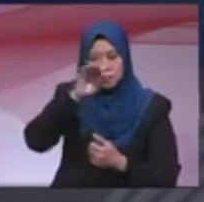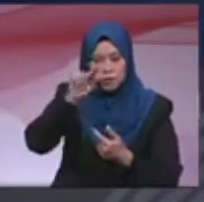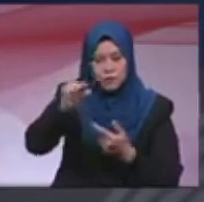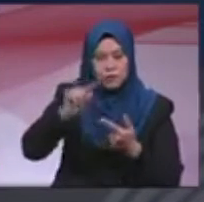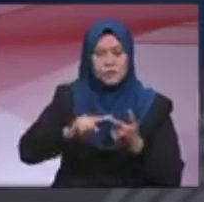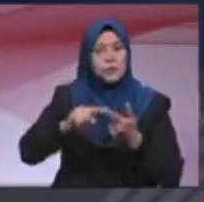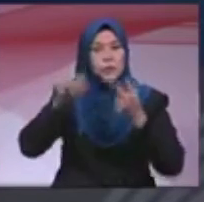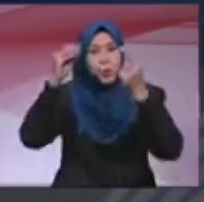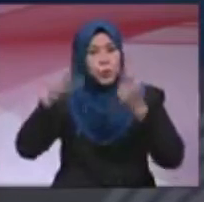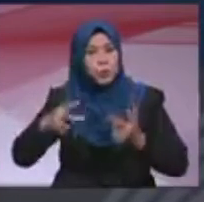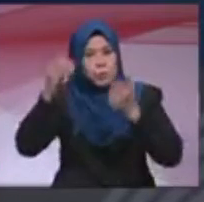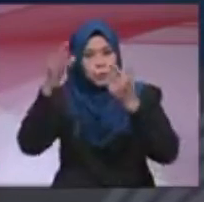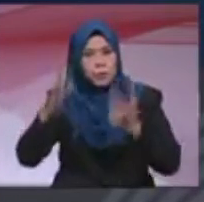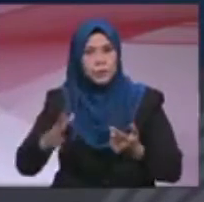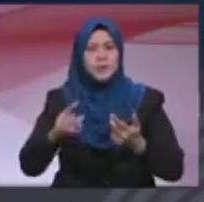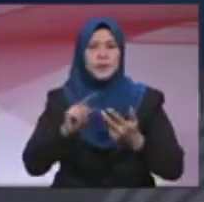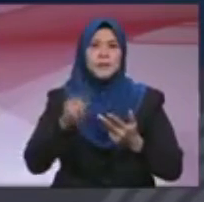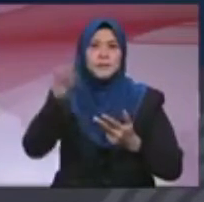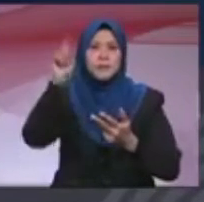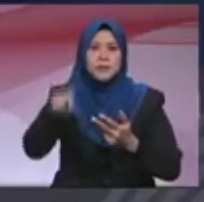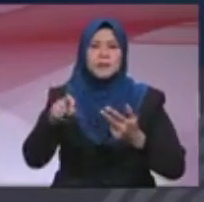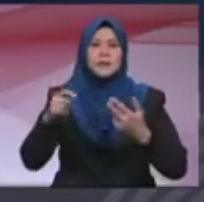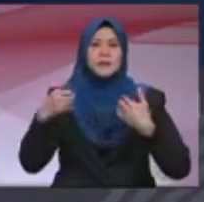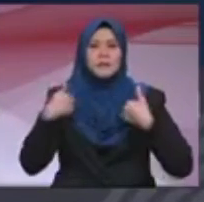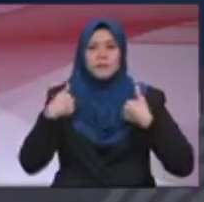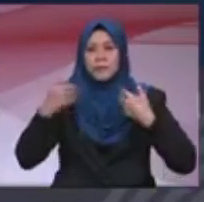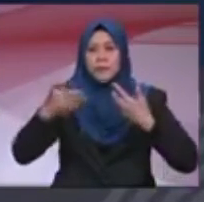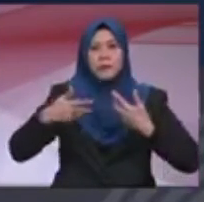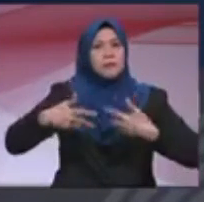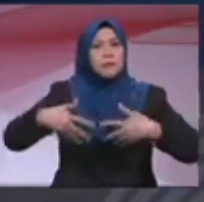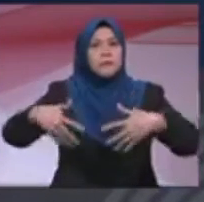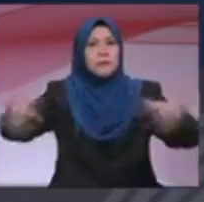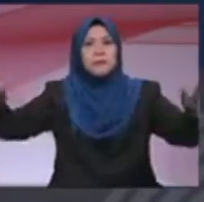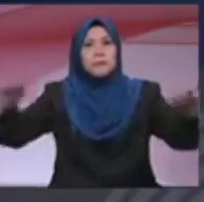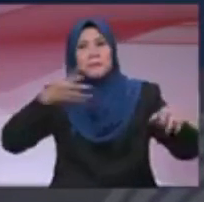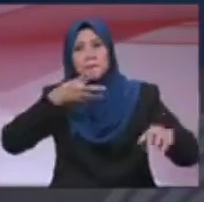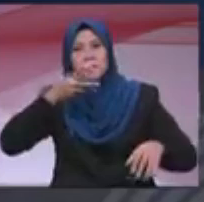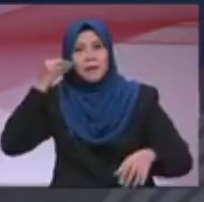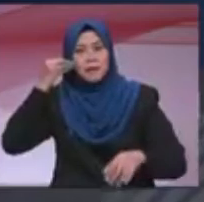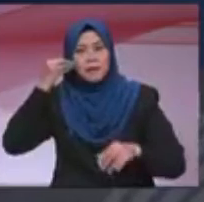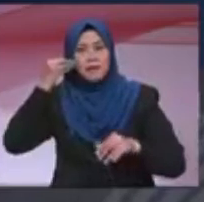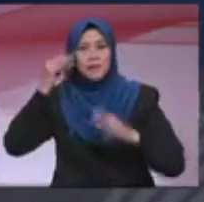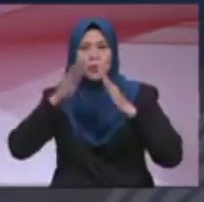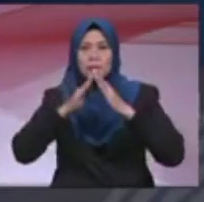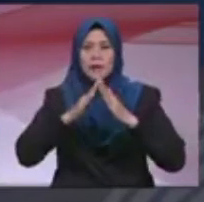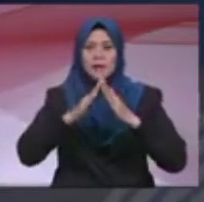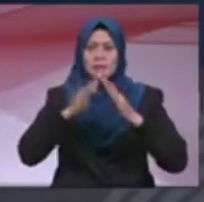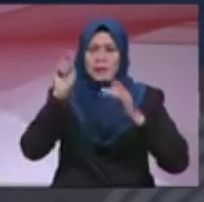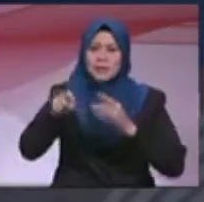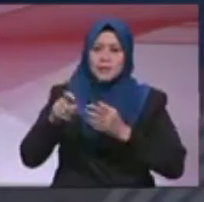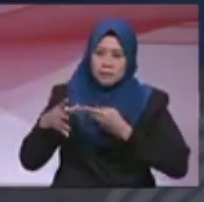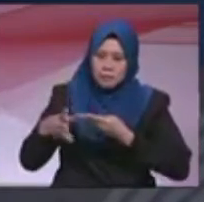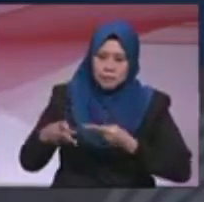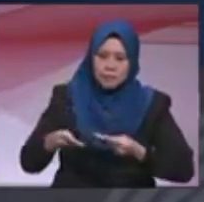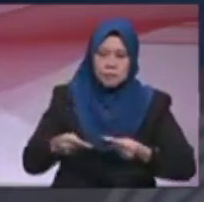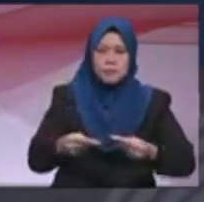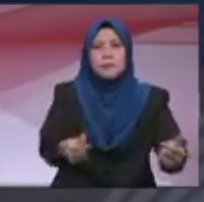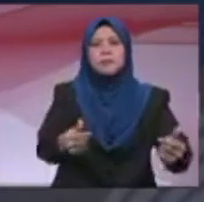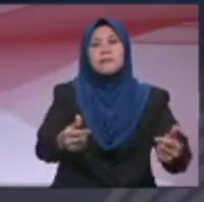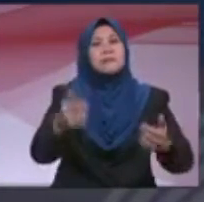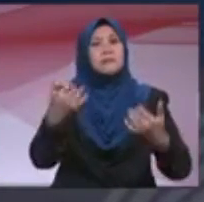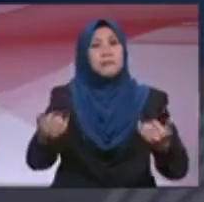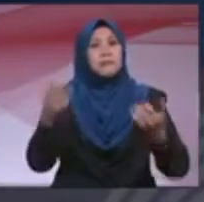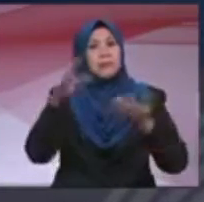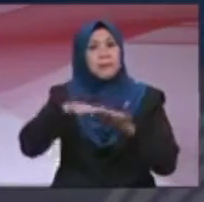guru-guru untuk membolehkan penyuraian murid ke sekolah diadakan, dilaksanakan dengan lebih baik. Dan kita belajar apa yang